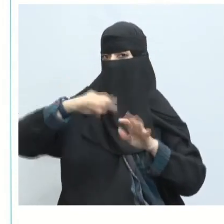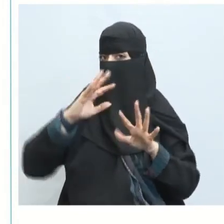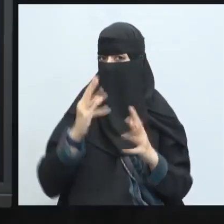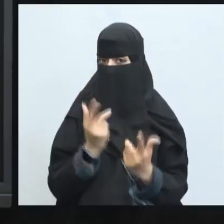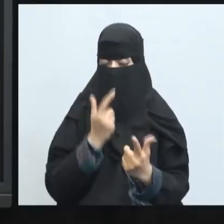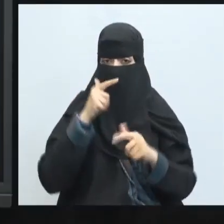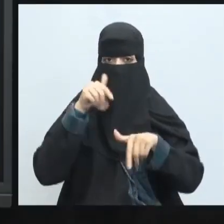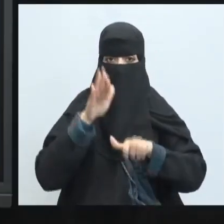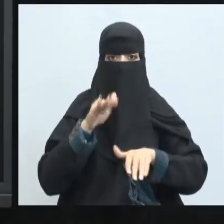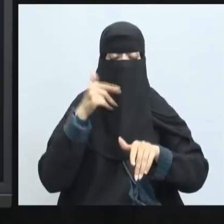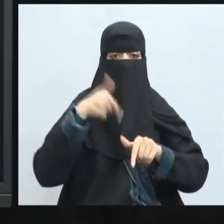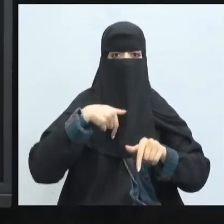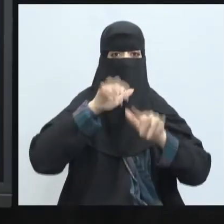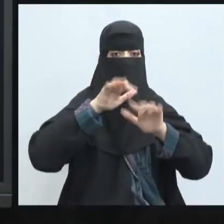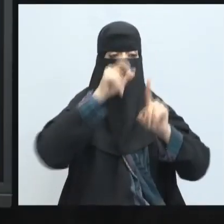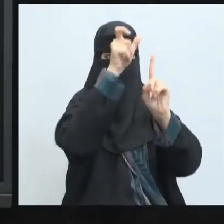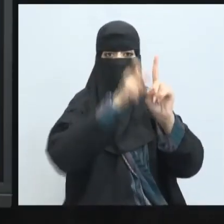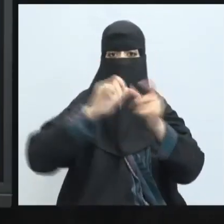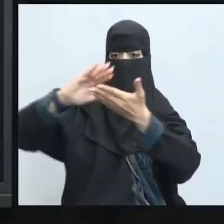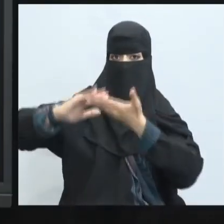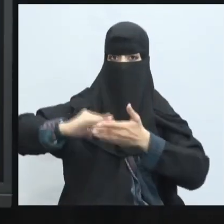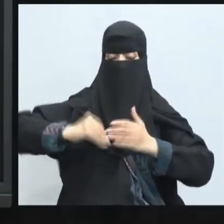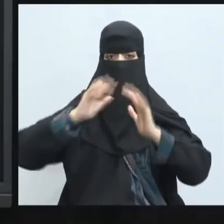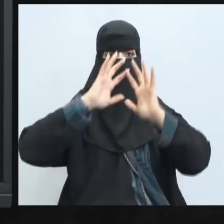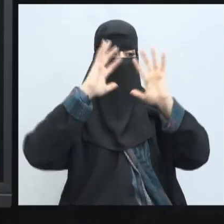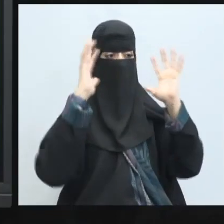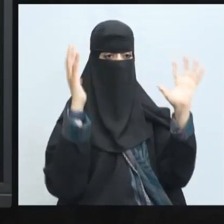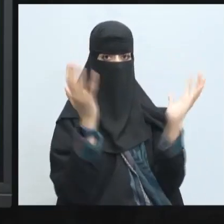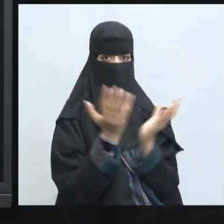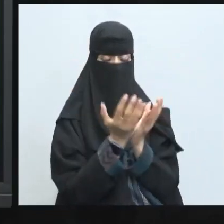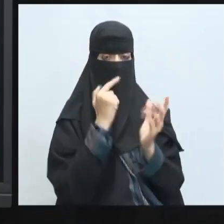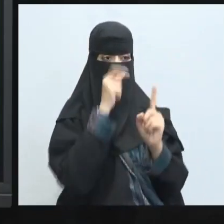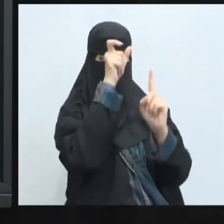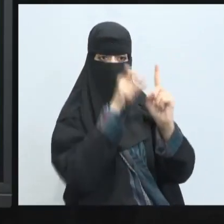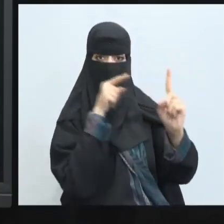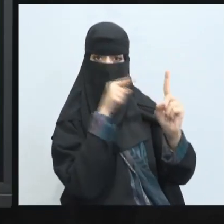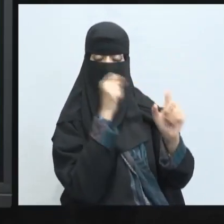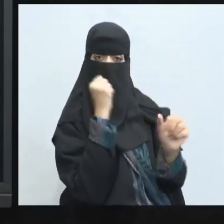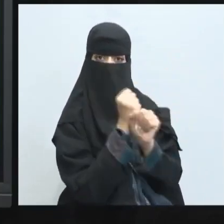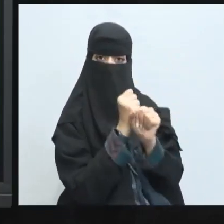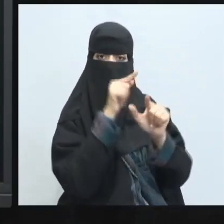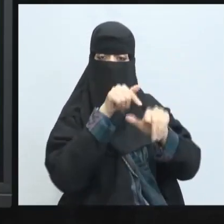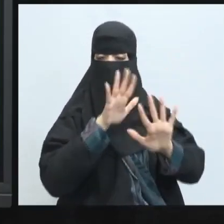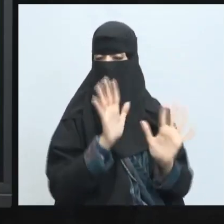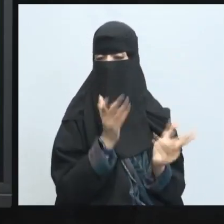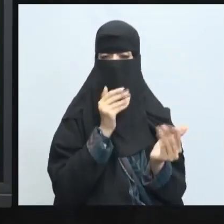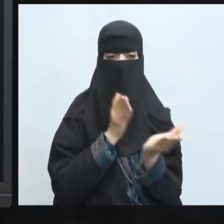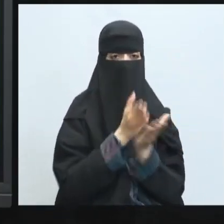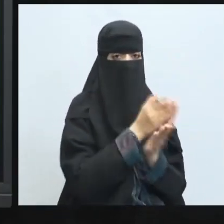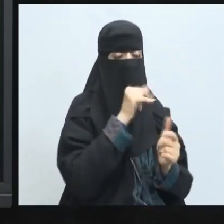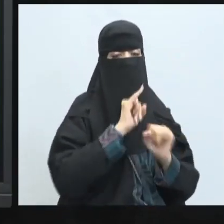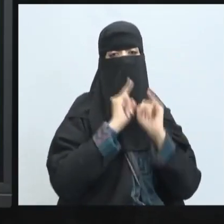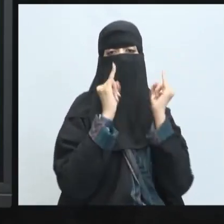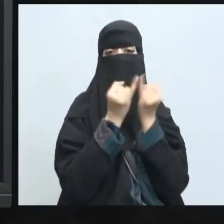ذكرنا السكرتاريه العامه هو ان يعمل الموظف الاداري في اي مجال في المنظمه لا